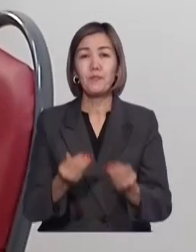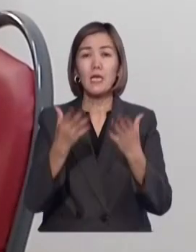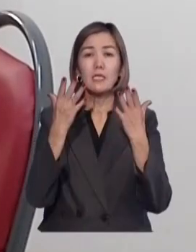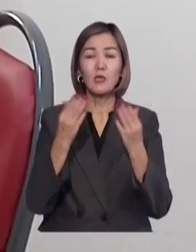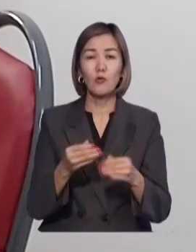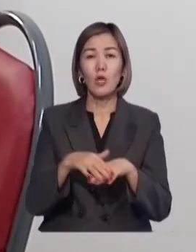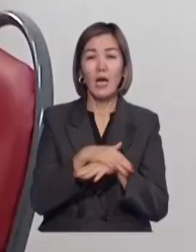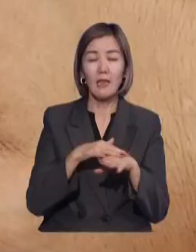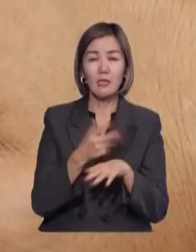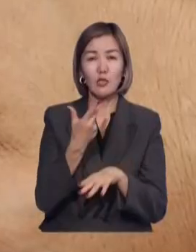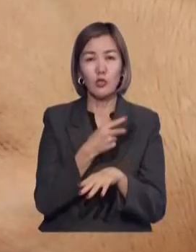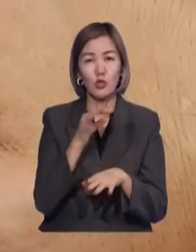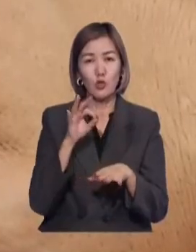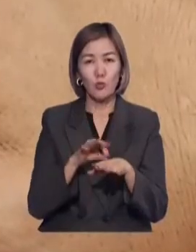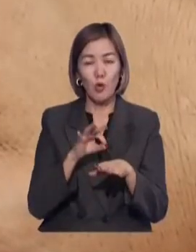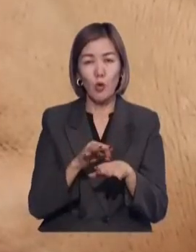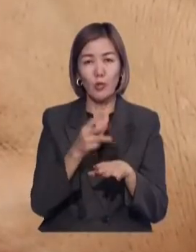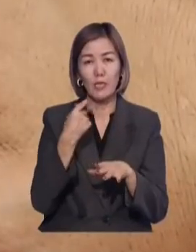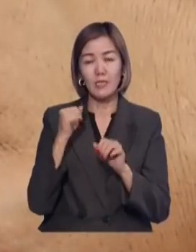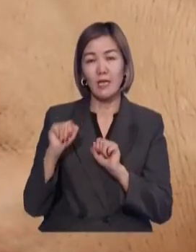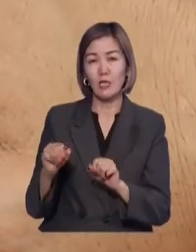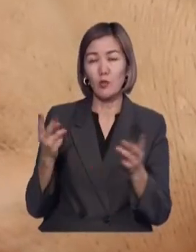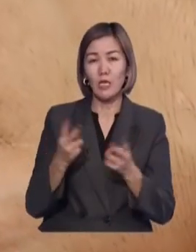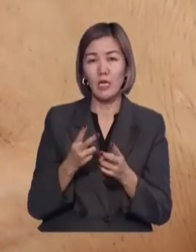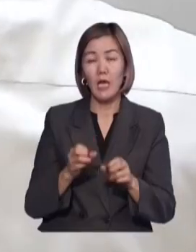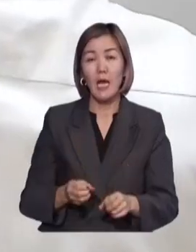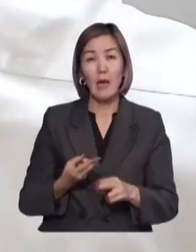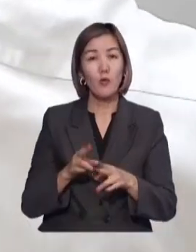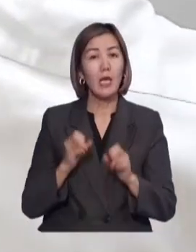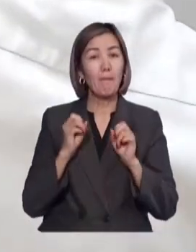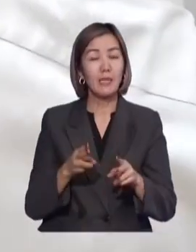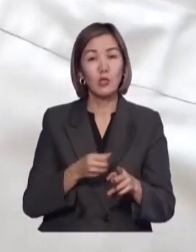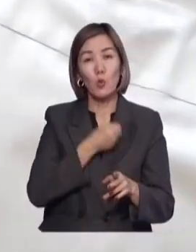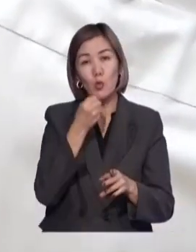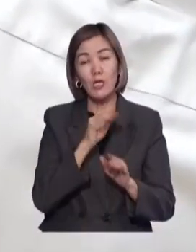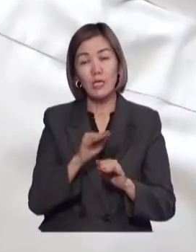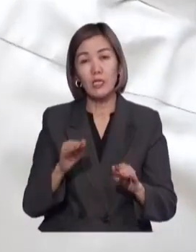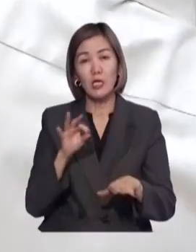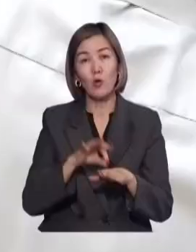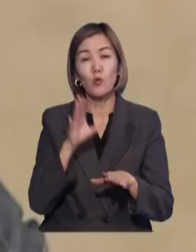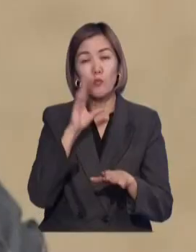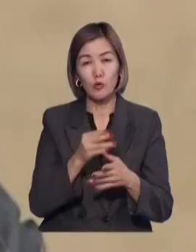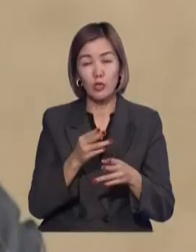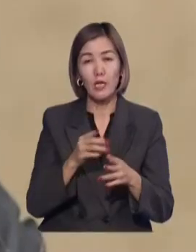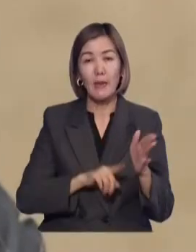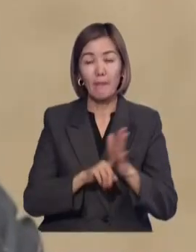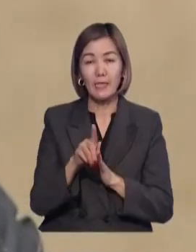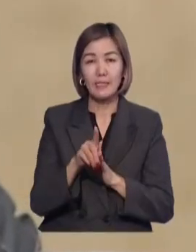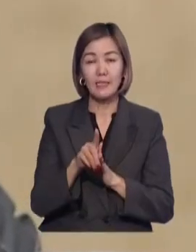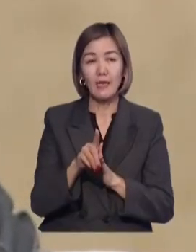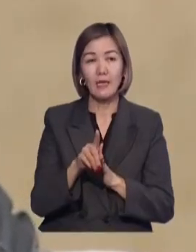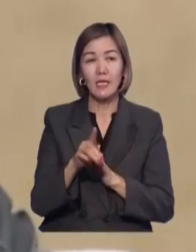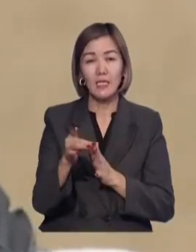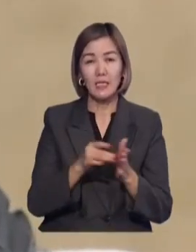кезде халық тымаудан мүмкіндігінше сақтану қажет. Бұл ауру қауіпті, онымен үлкен де, кішісі де науқастанады. Алғашқы белгілері